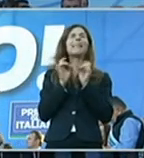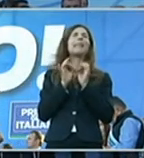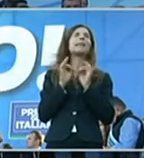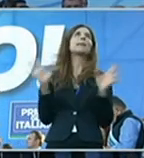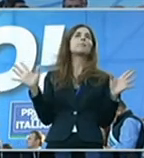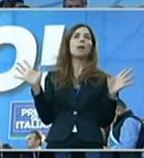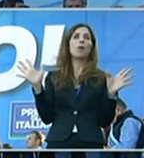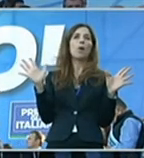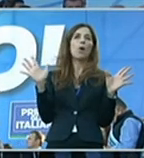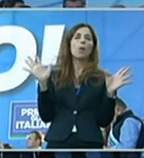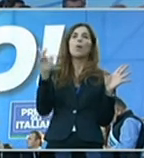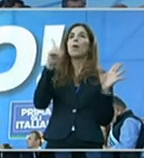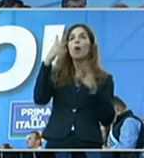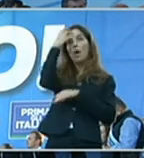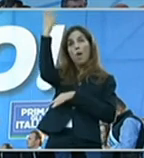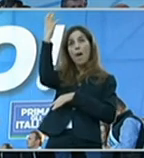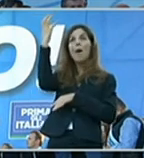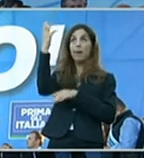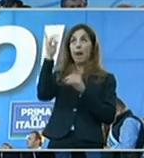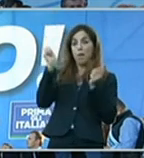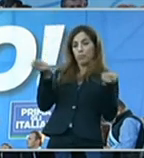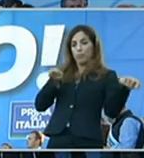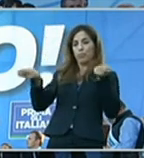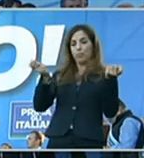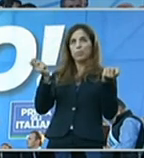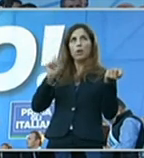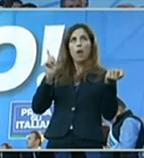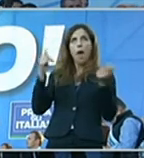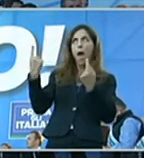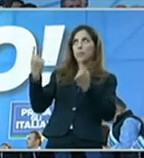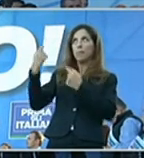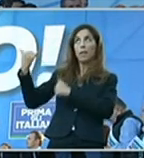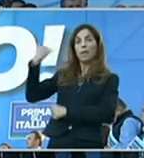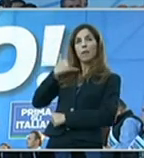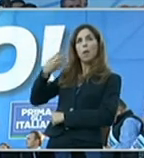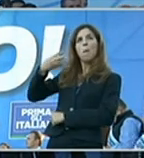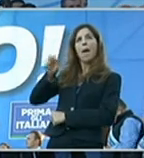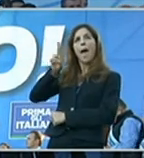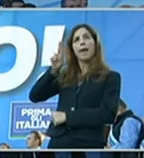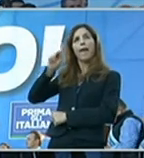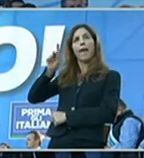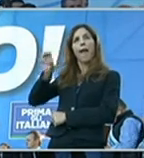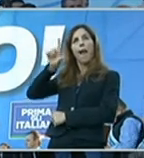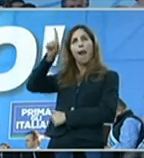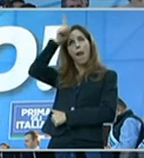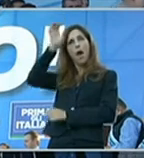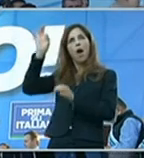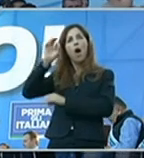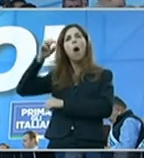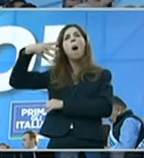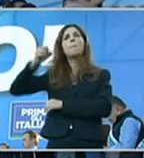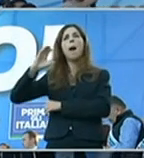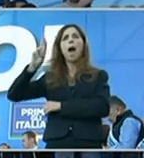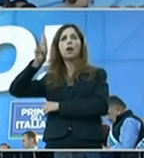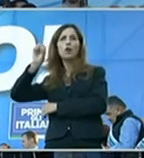governa senza aspettare la telefonata della Merkel o di Macron. L'Italia agli